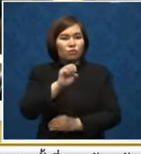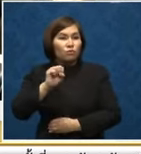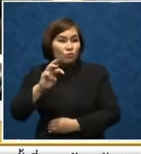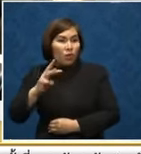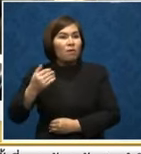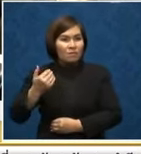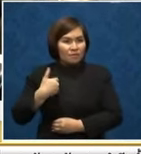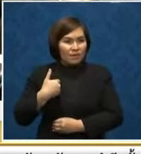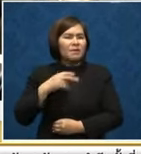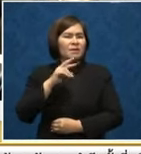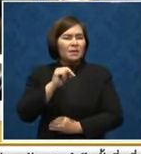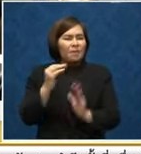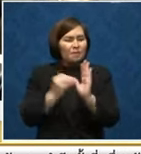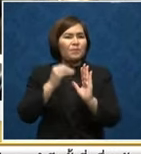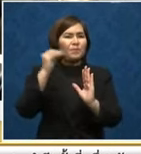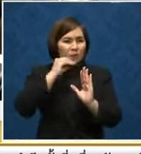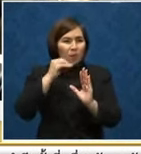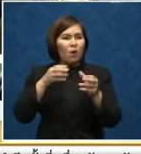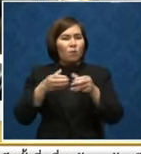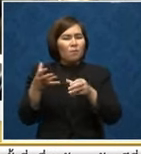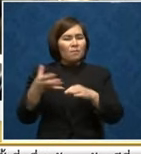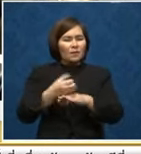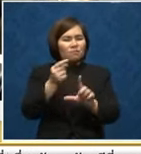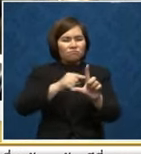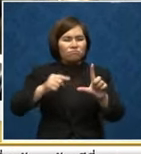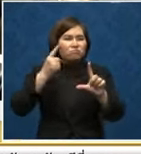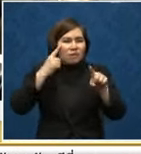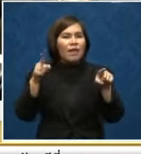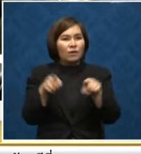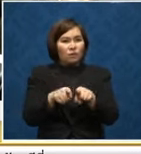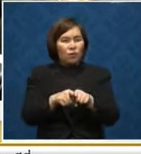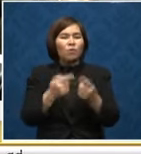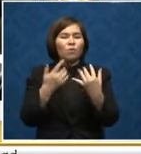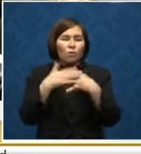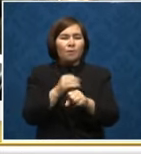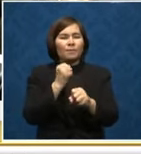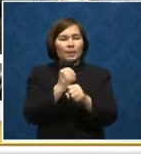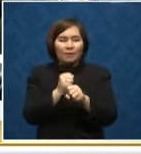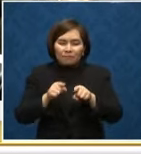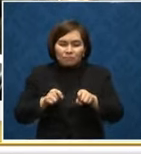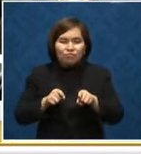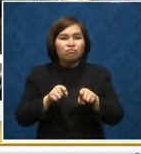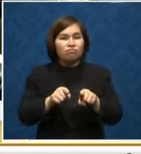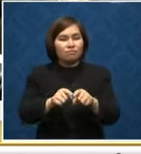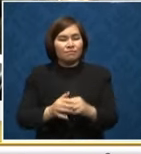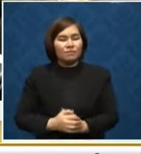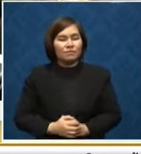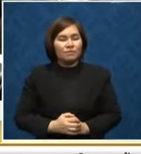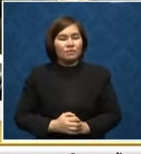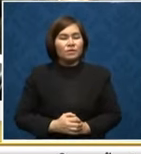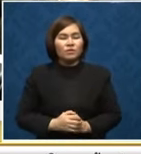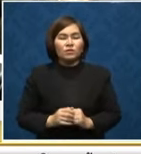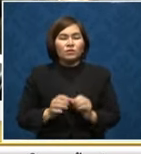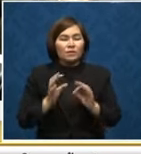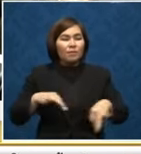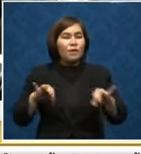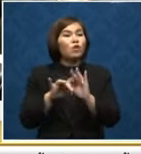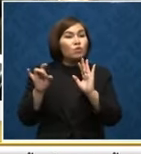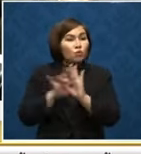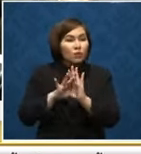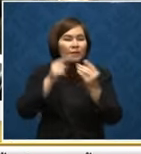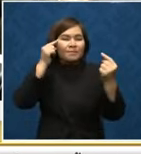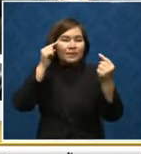างพวกเราพรรคก้าวไกลเองก็เห็นชอบครับแล้วก็จะเดินหน้าร่วมกันไปครับซึ่งในท้ายที่สุดนั้นสิ่งที่สำคัญที่สุดก็คือผล